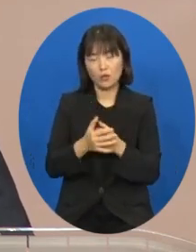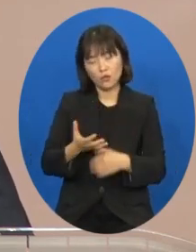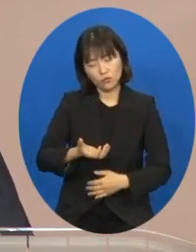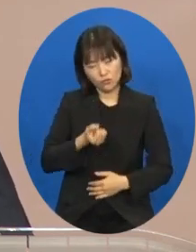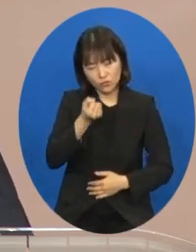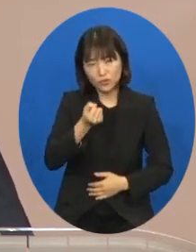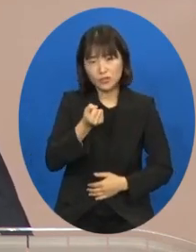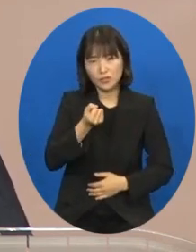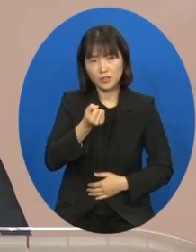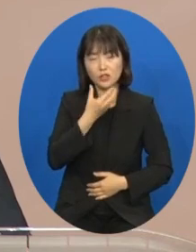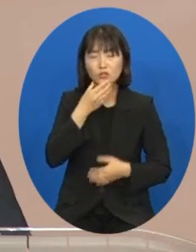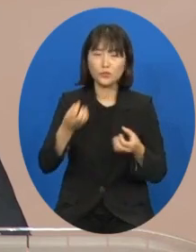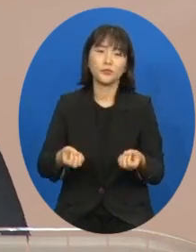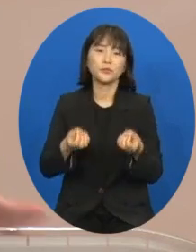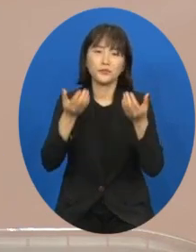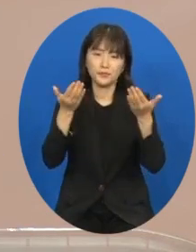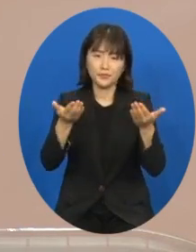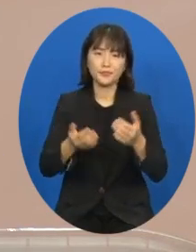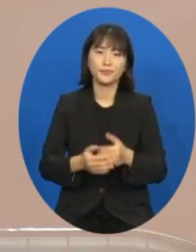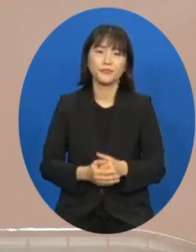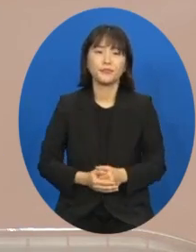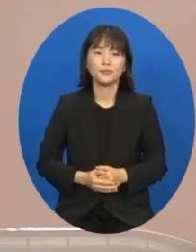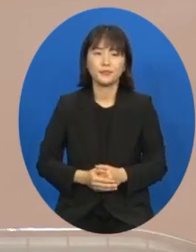누려지게 되기를 축복합니다.